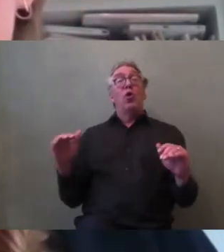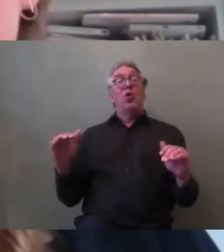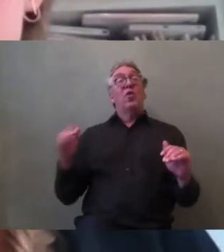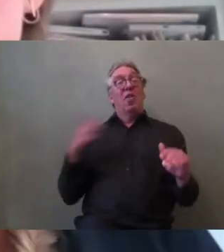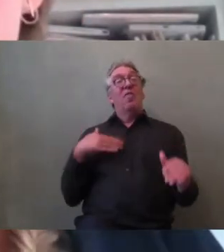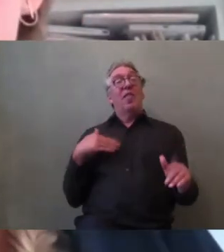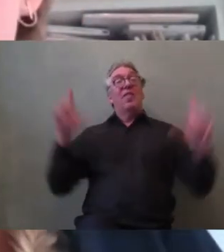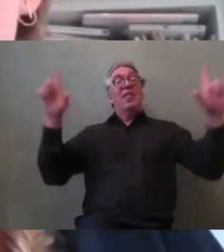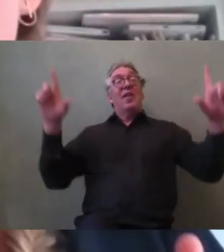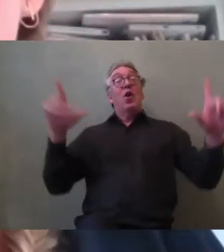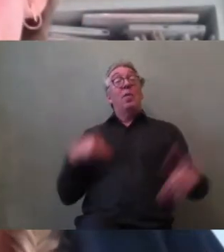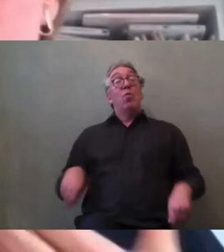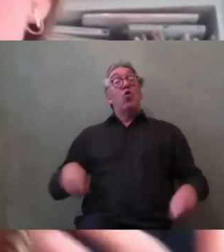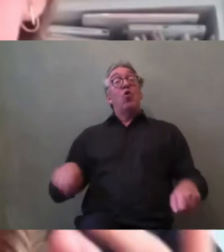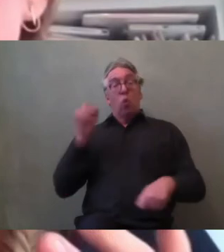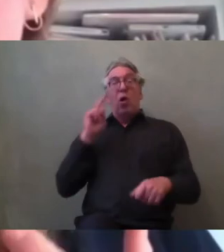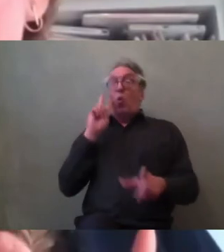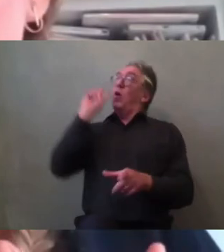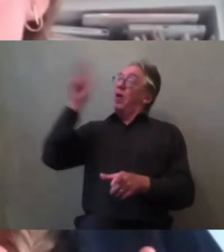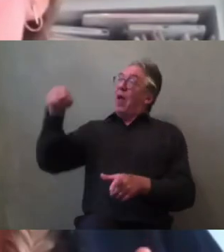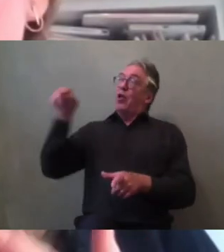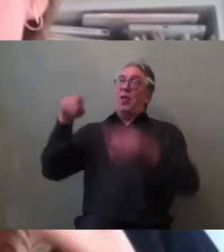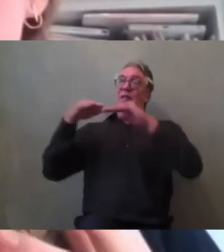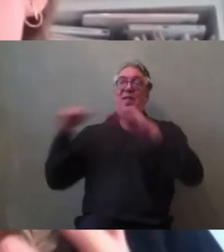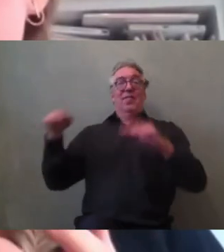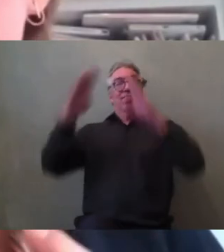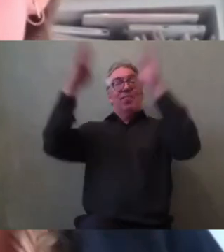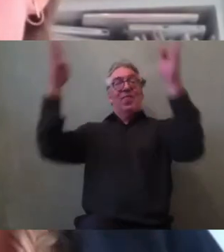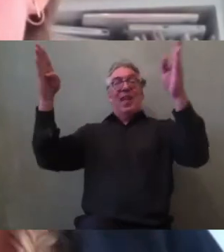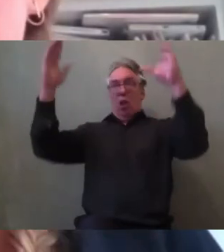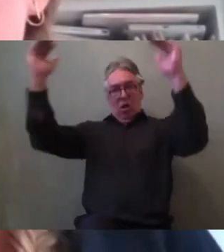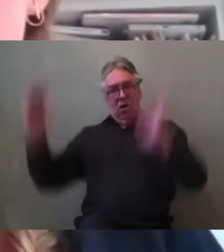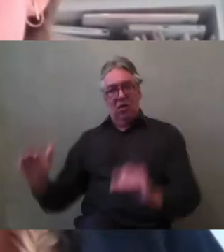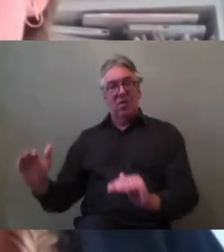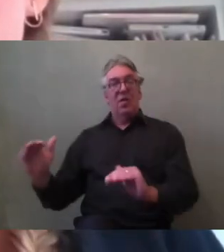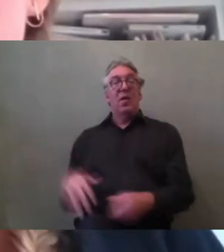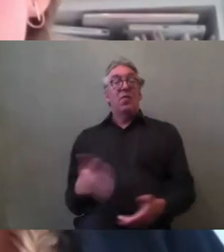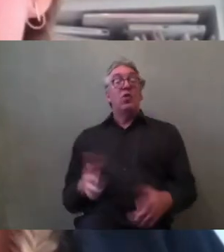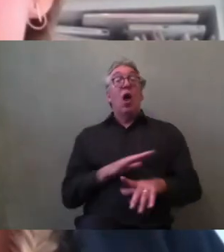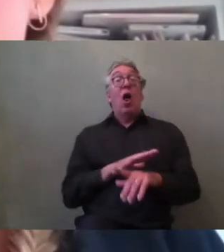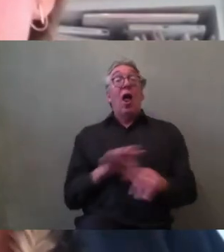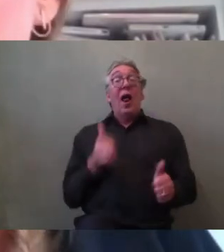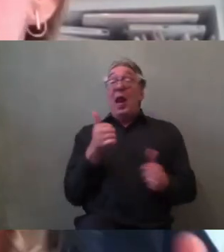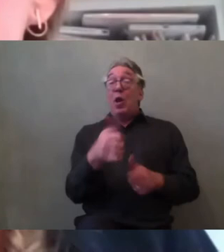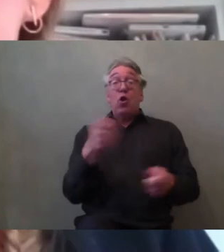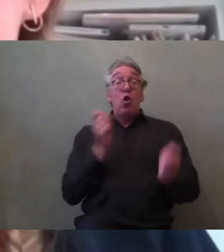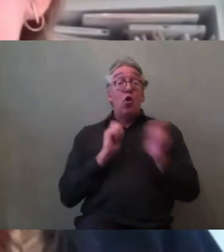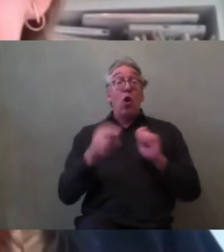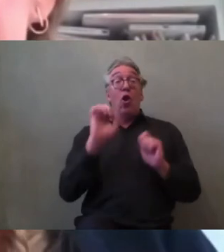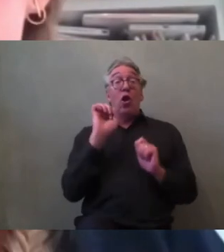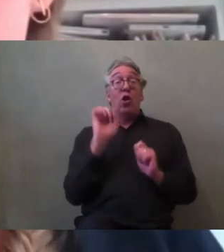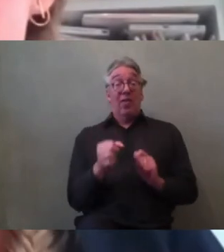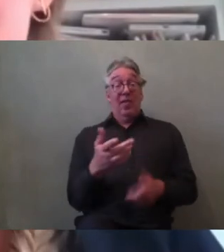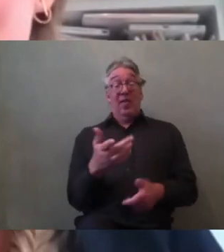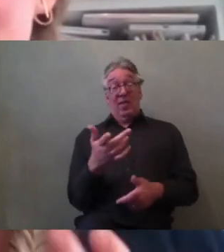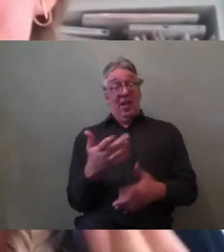kunnen kijken. Kortom, alle rollen die je hebt, dragen bij aan toegankelijkheid. Dus je hebt daar geen framework voor nodig. Het